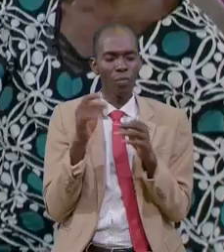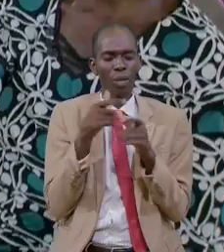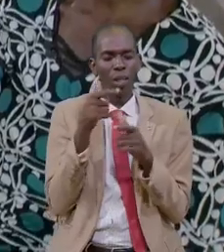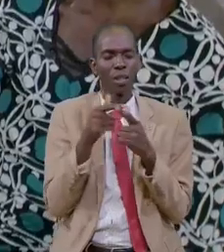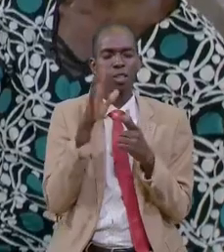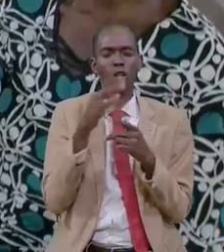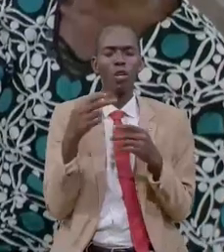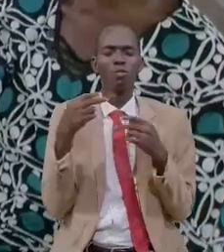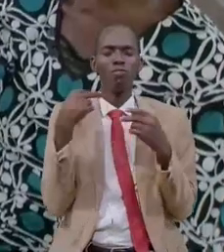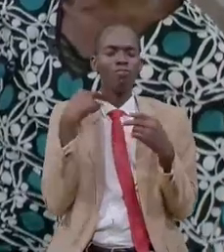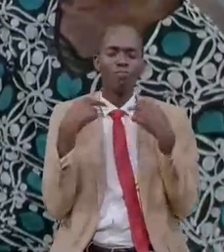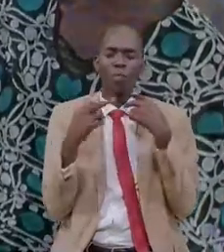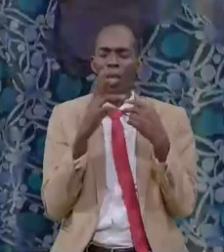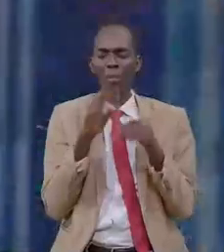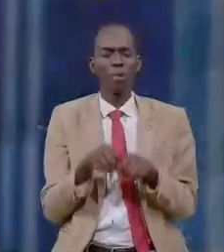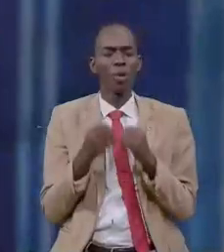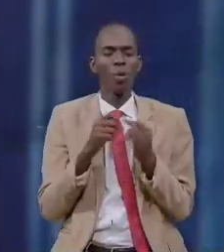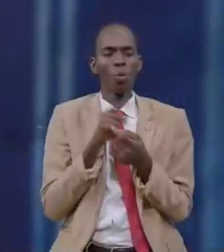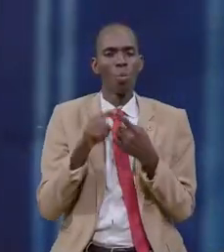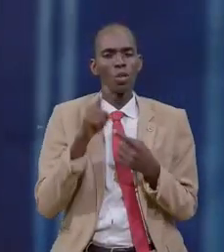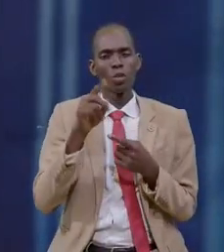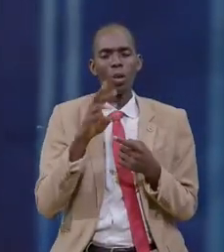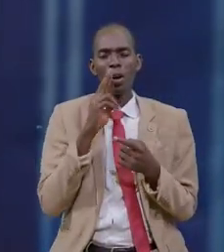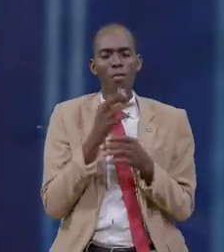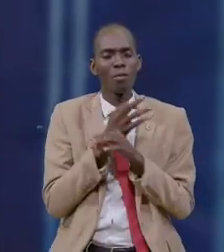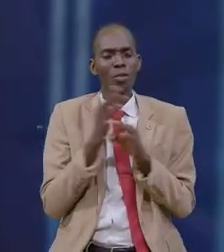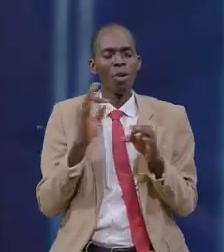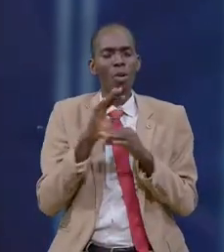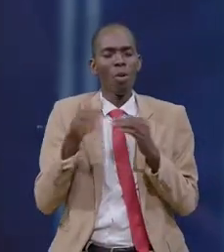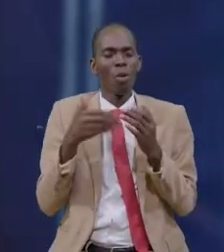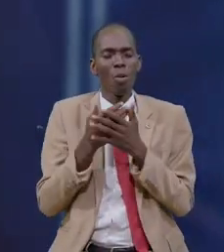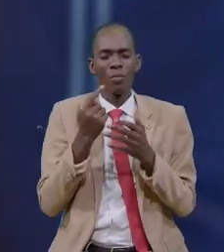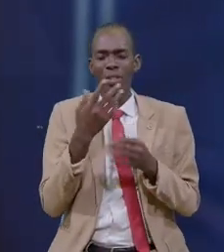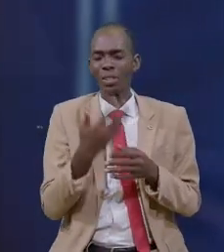brisées. Quand tu es libre, toutes les choses